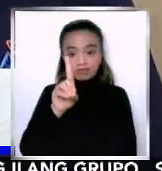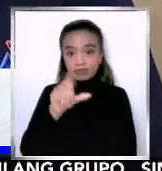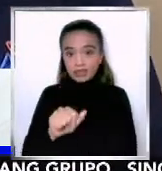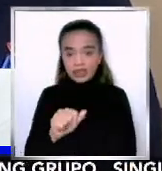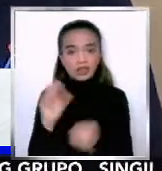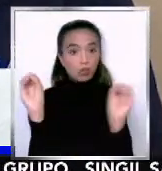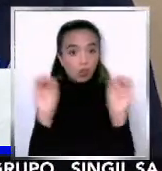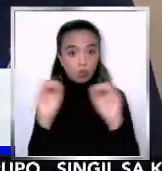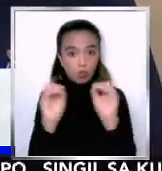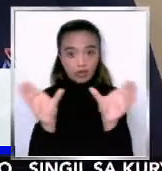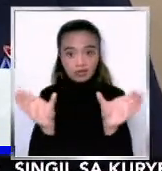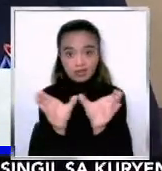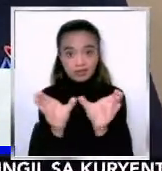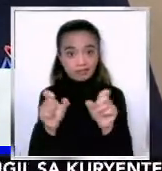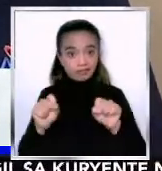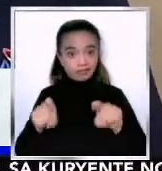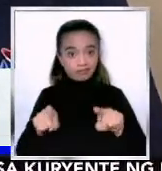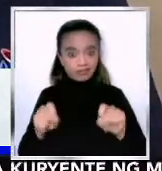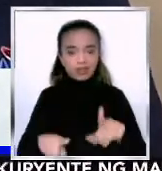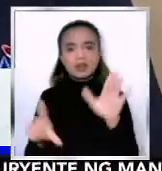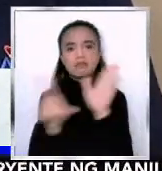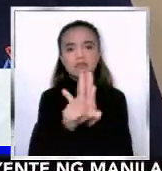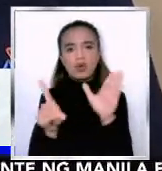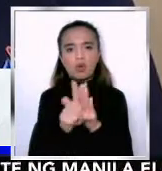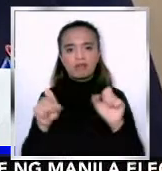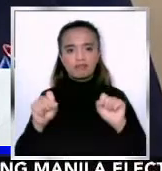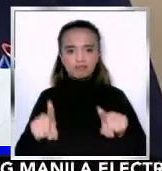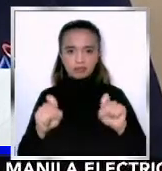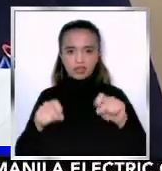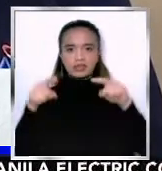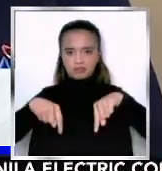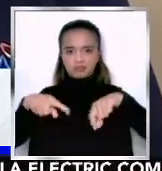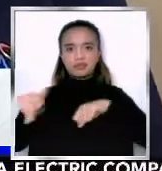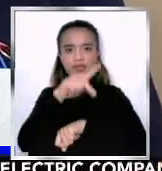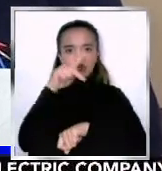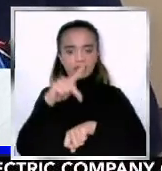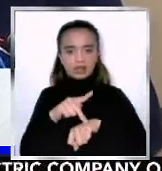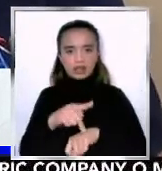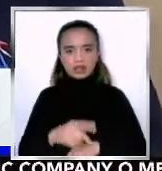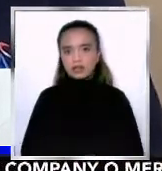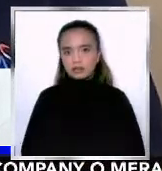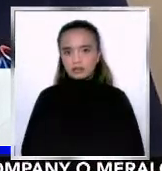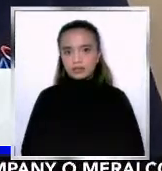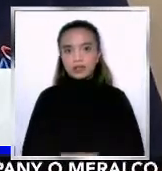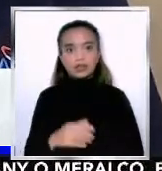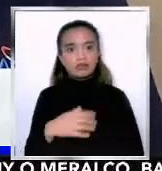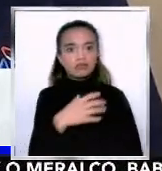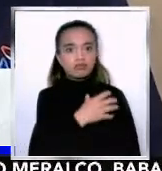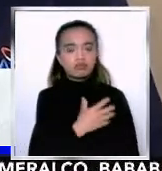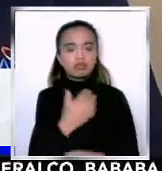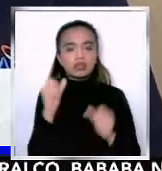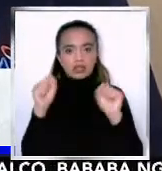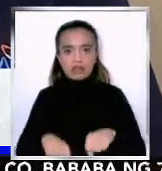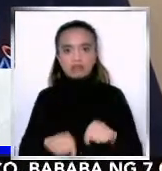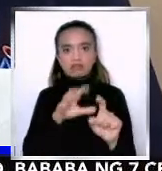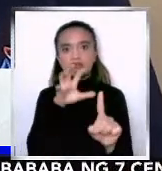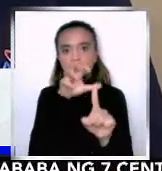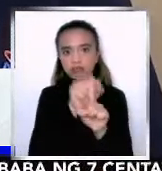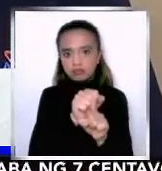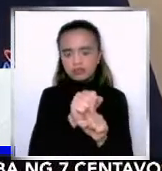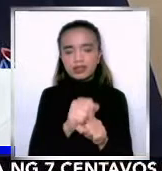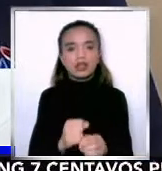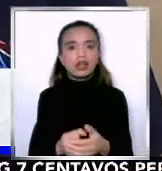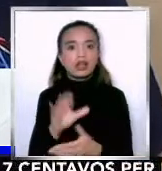para maibenta, ay bawal po itong ibenta sa bansa. At hindi sila palalagpasin ng mga otoridad. Samantala, minamadali naman na raw ng FDA